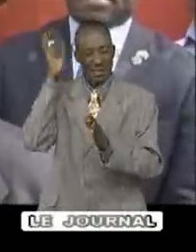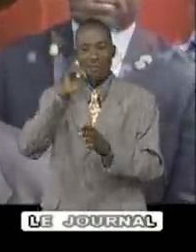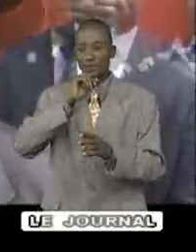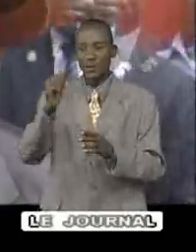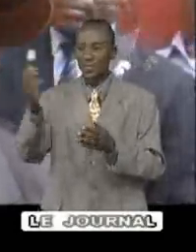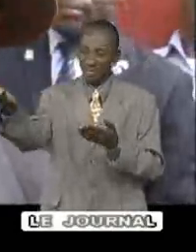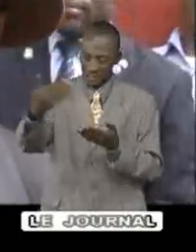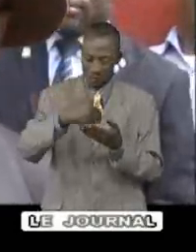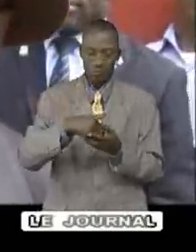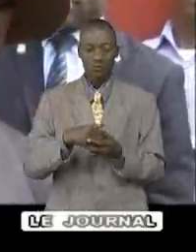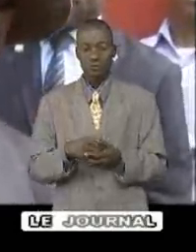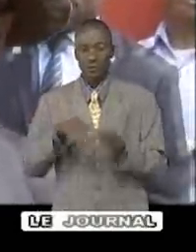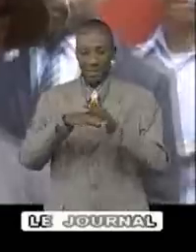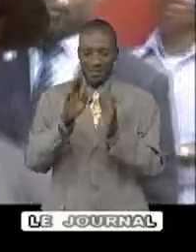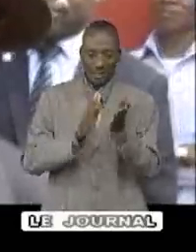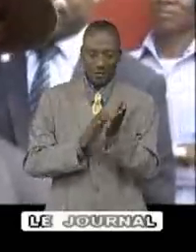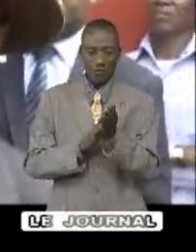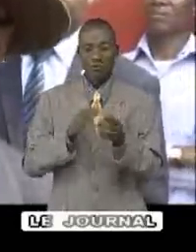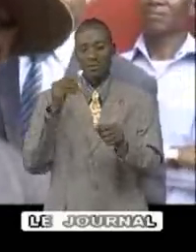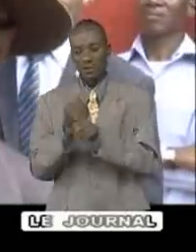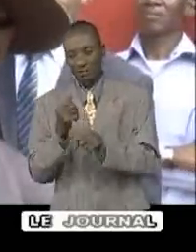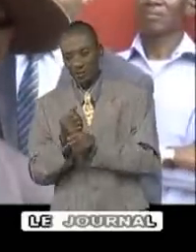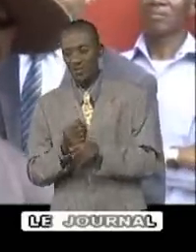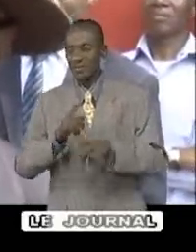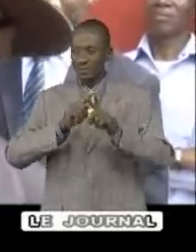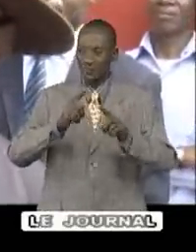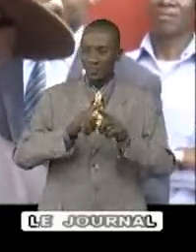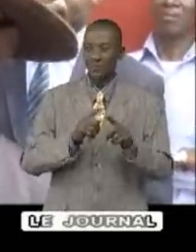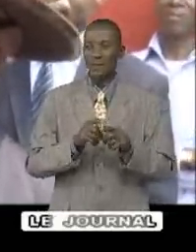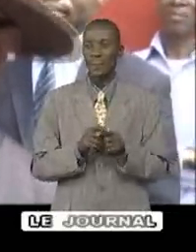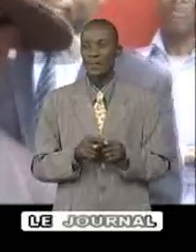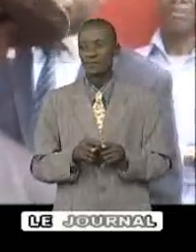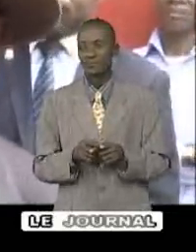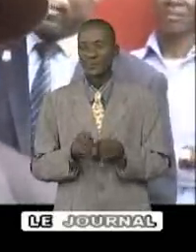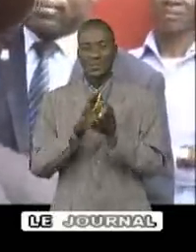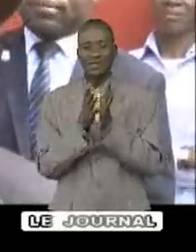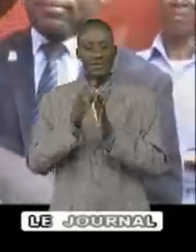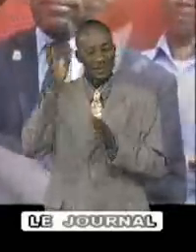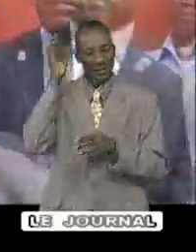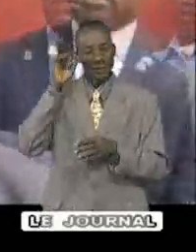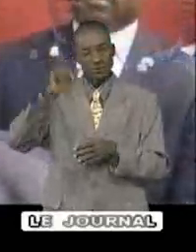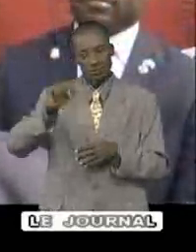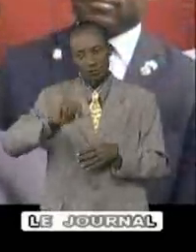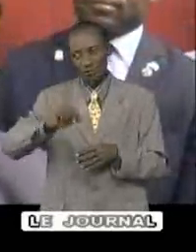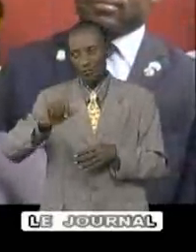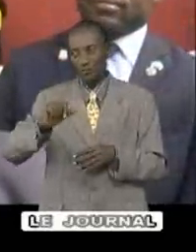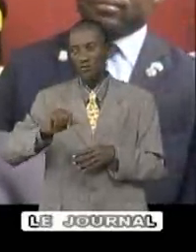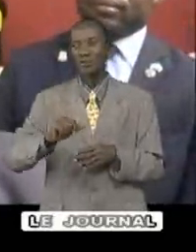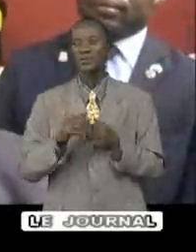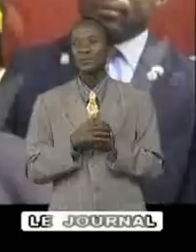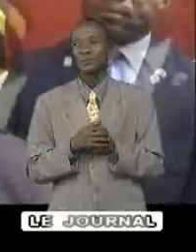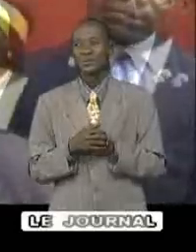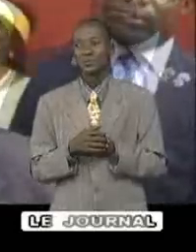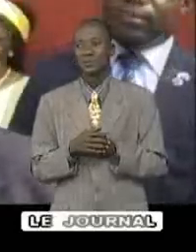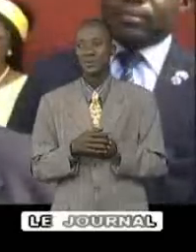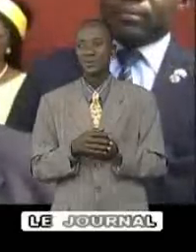champ. Toutes les tribus du Sud Kivu ont un groupe armé, à l'exception des Bahavu Didjui, territoire Didjui. Et